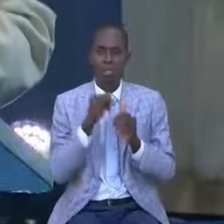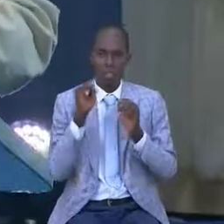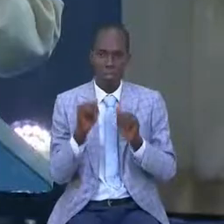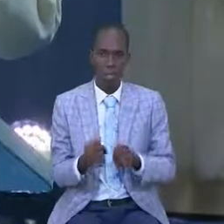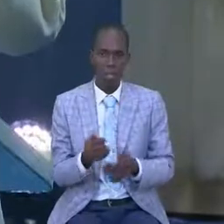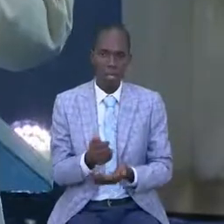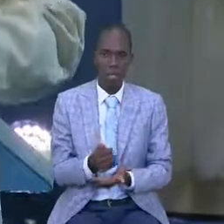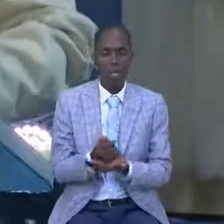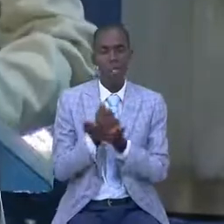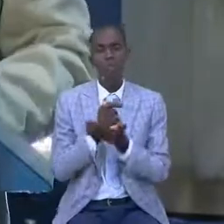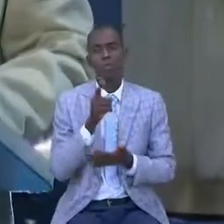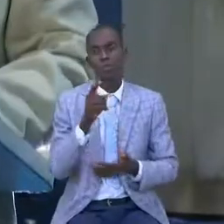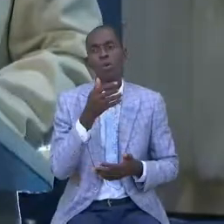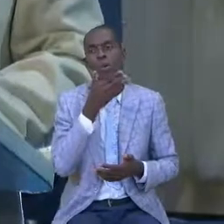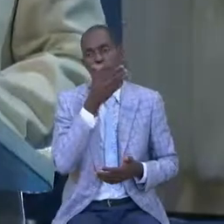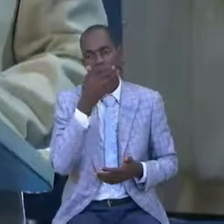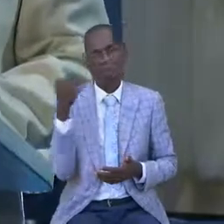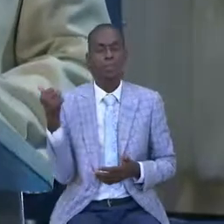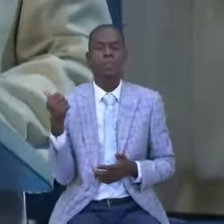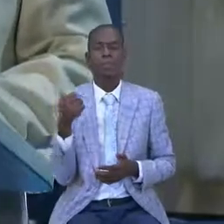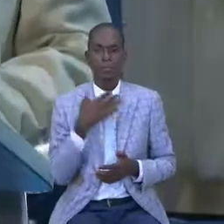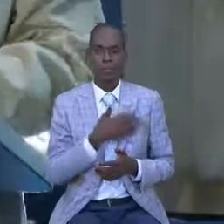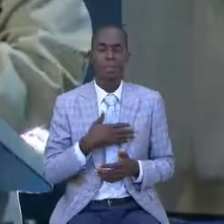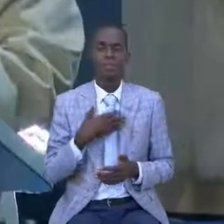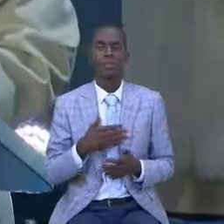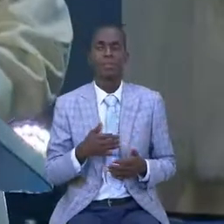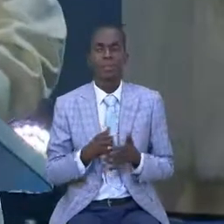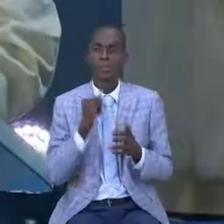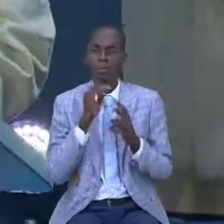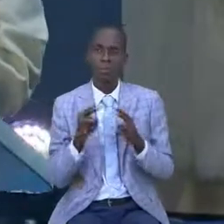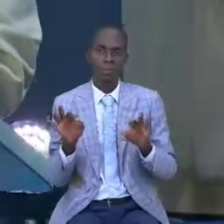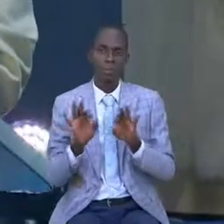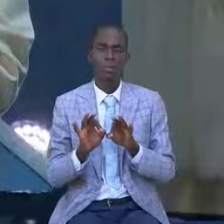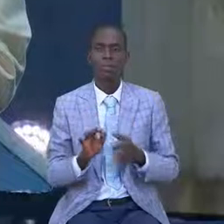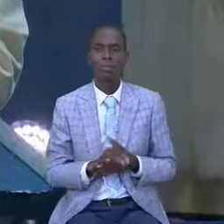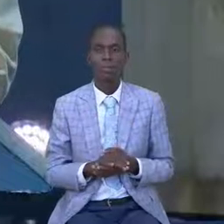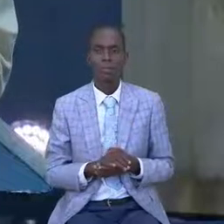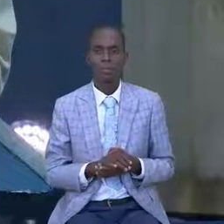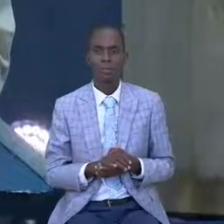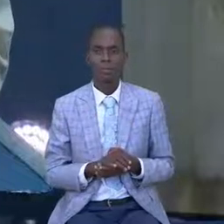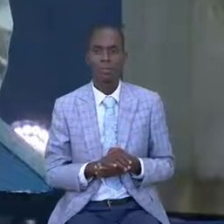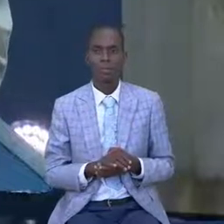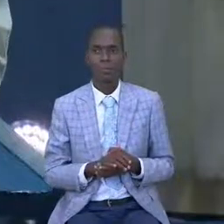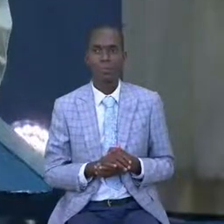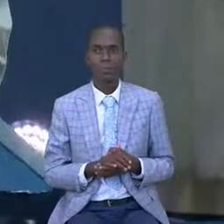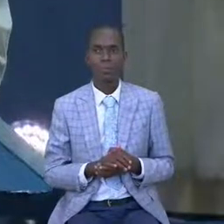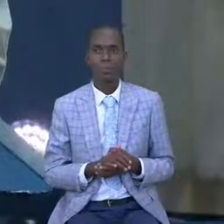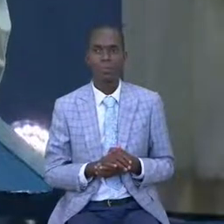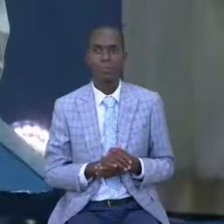que vous soyez abordé par un conseiller et que vos coordonnées